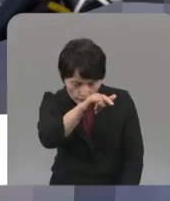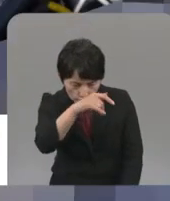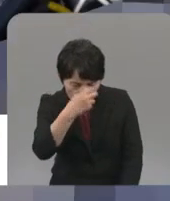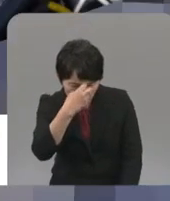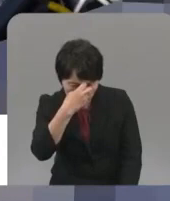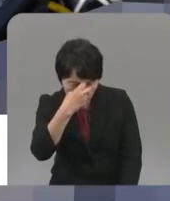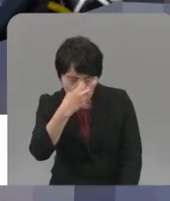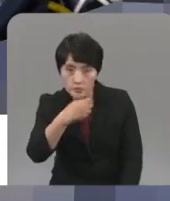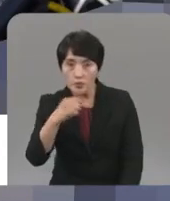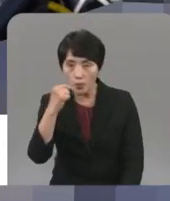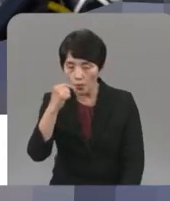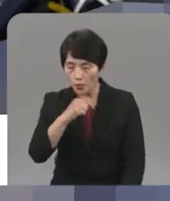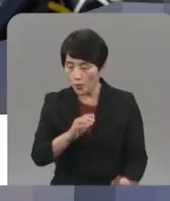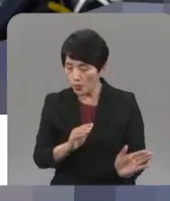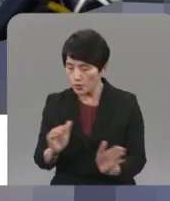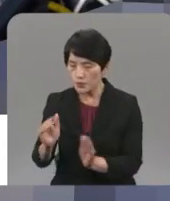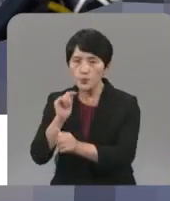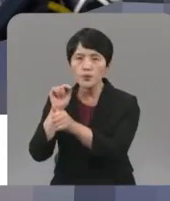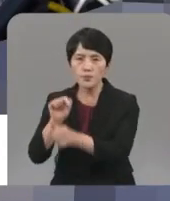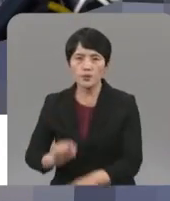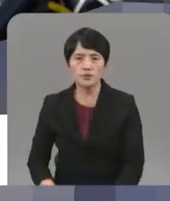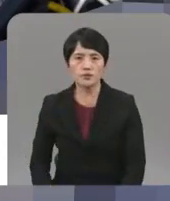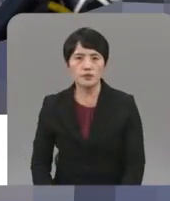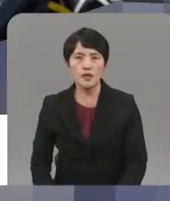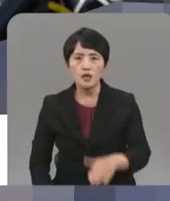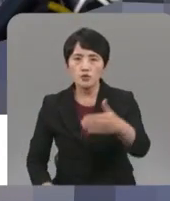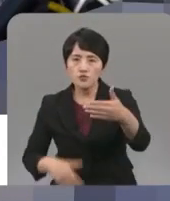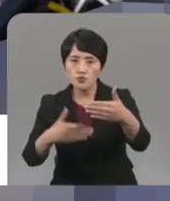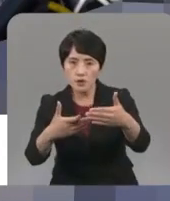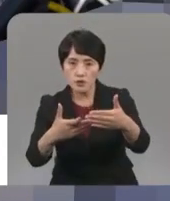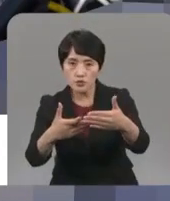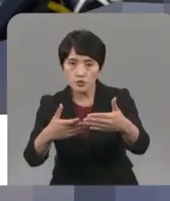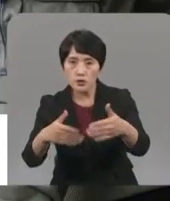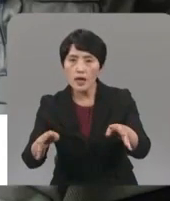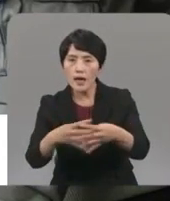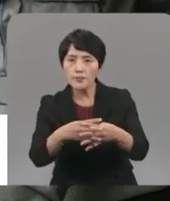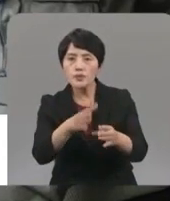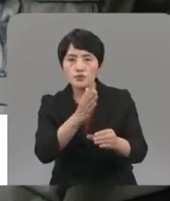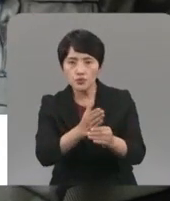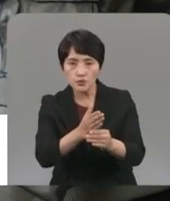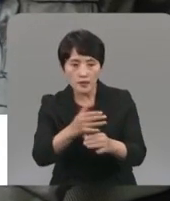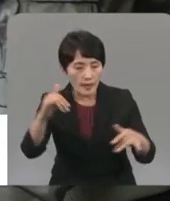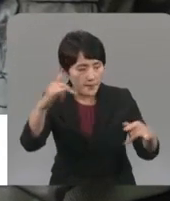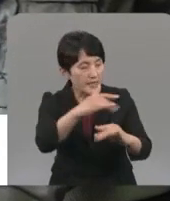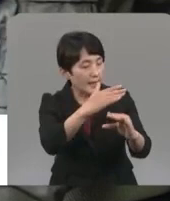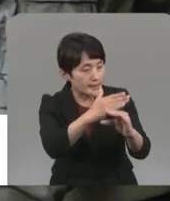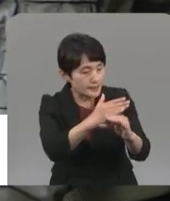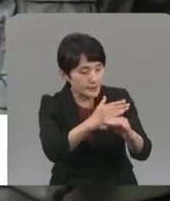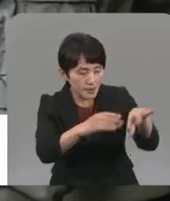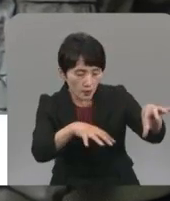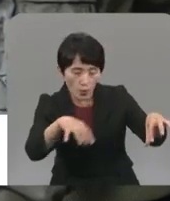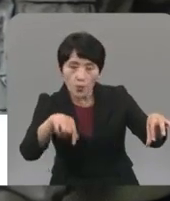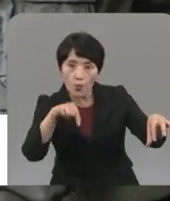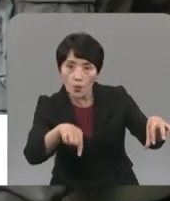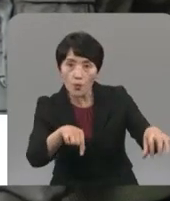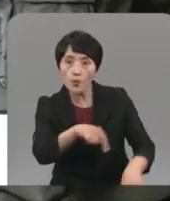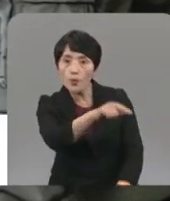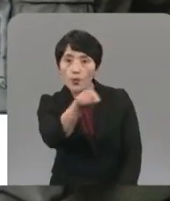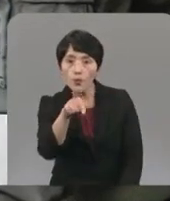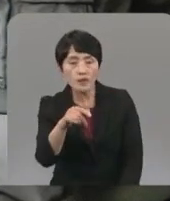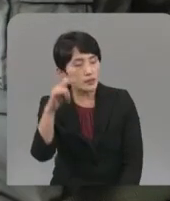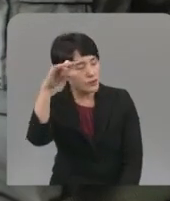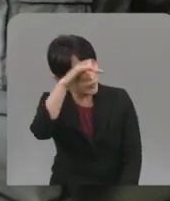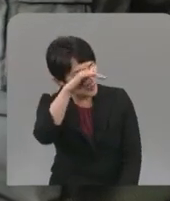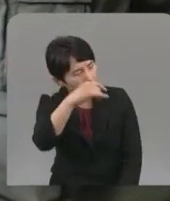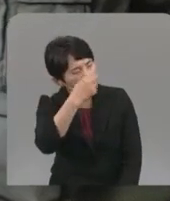từ miền Bắc trên nền tảng là trạng thái phòng thủ liên quân Hàn Mỹ do chính phủ Hàn Quốc sáng ngày 22 tháng 11 đã quyết định đình chỉ